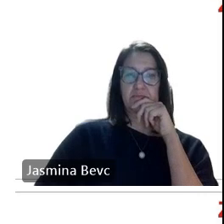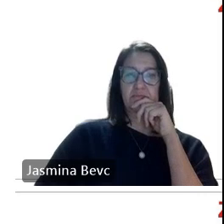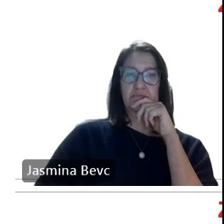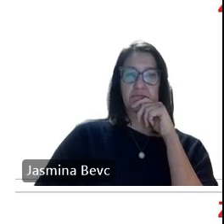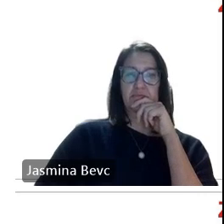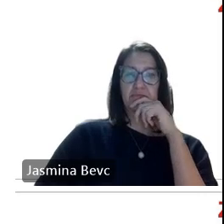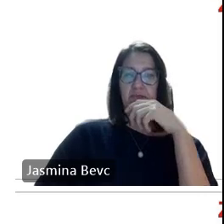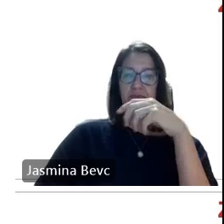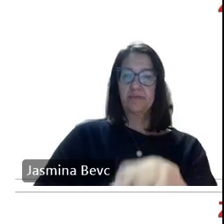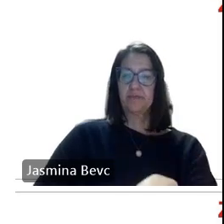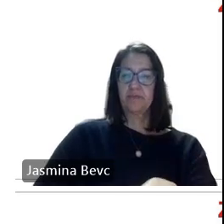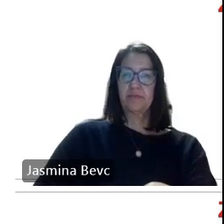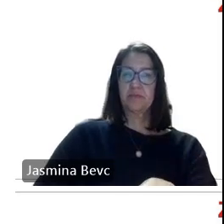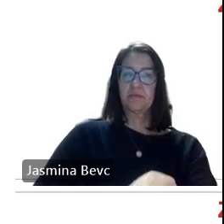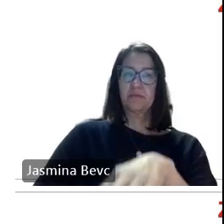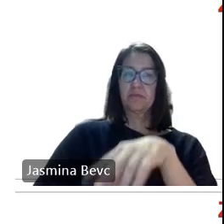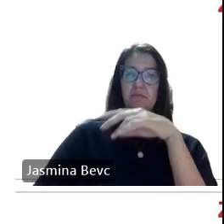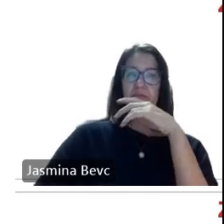smemo preprečiti